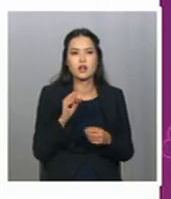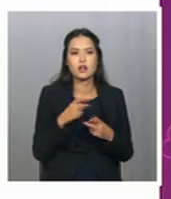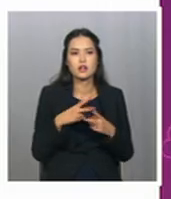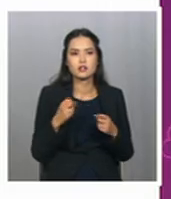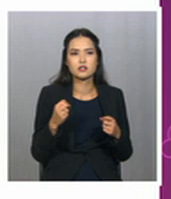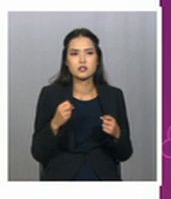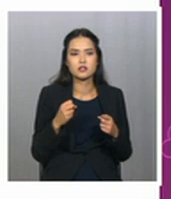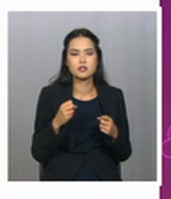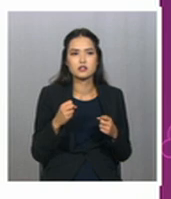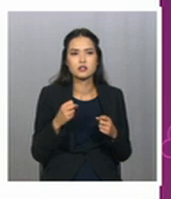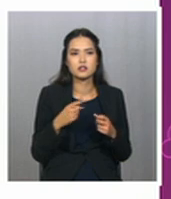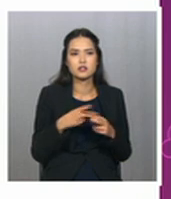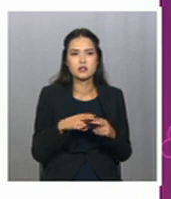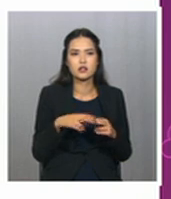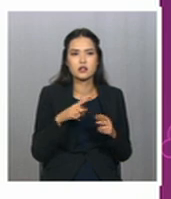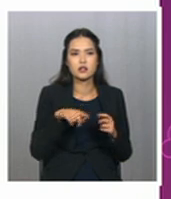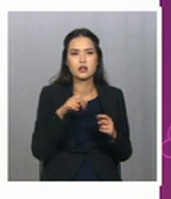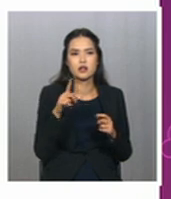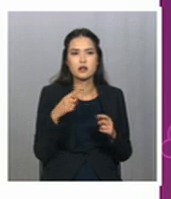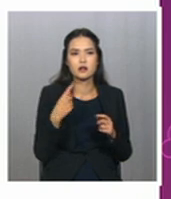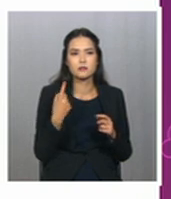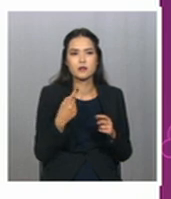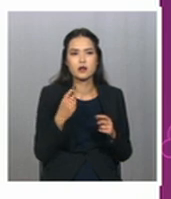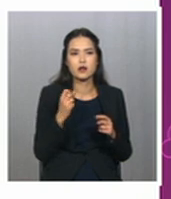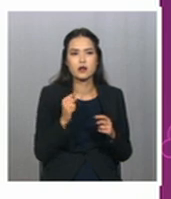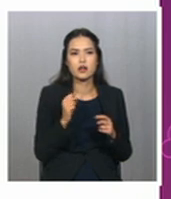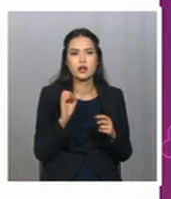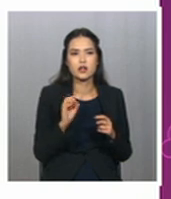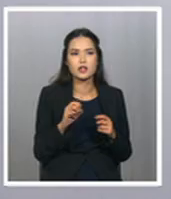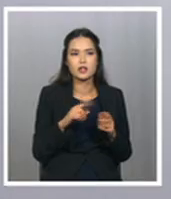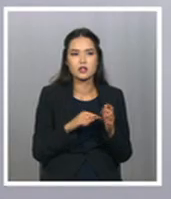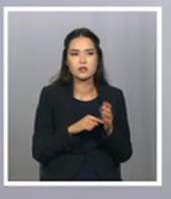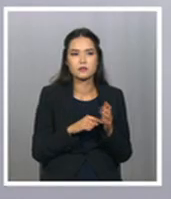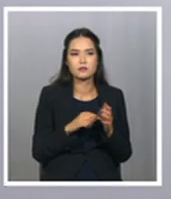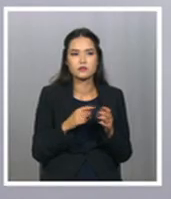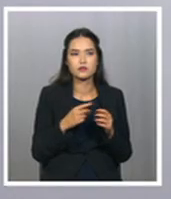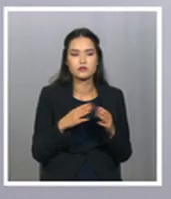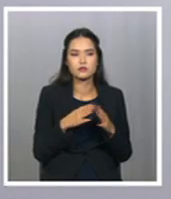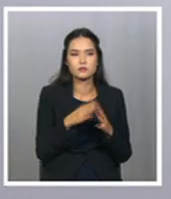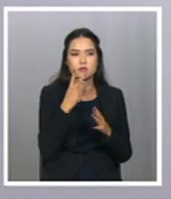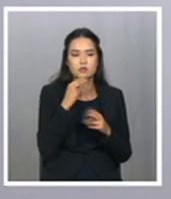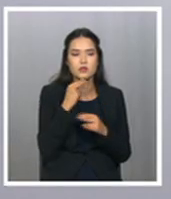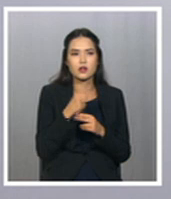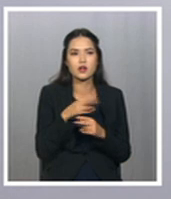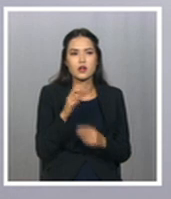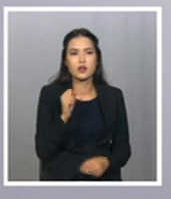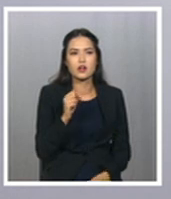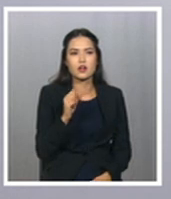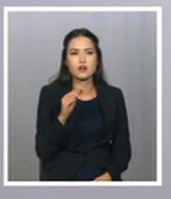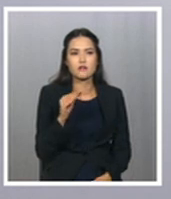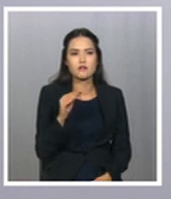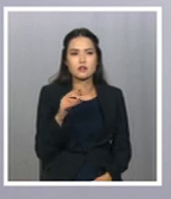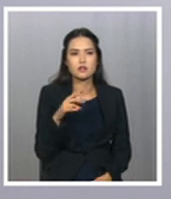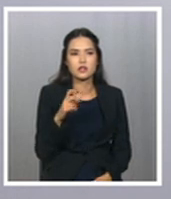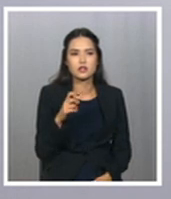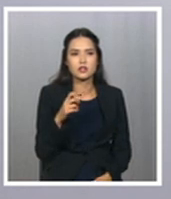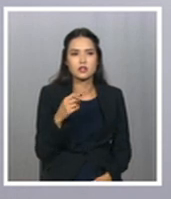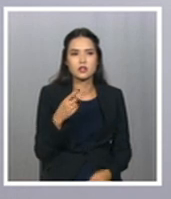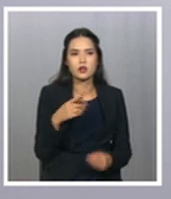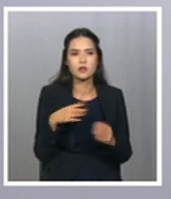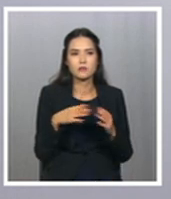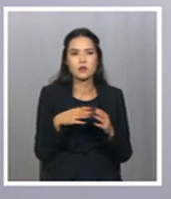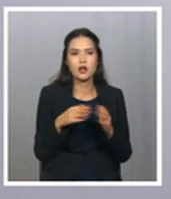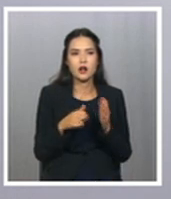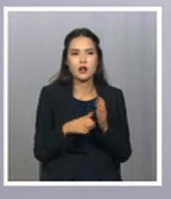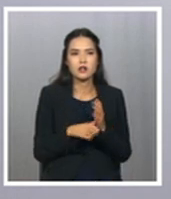ұзындығы дегеніміз бұл А, Е, Ф үшбұрышына қарайық. Мұнда А, Ф, Ф, Е бұл дұрыс 6